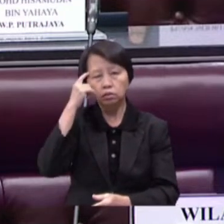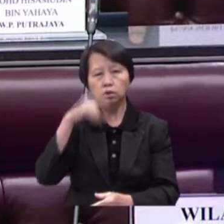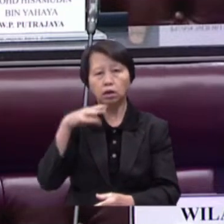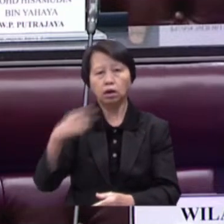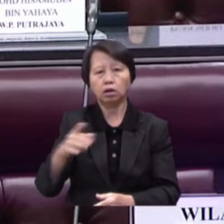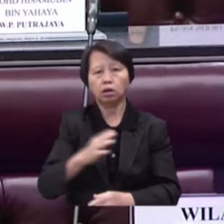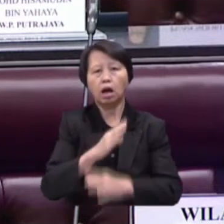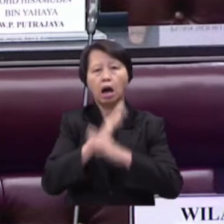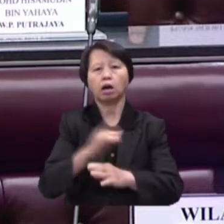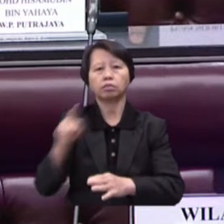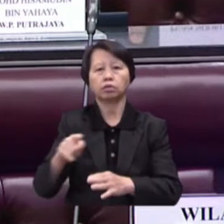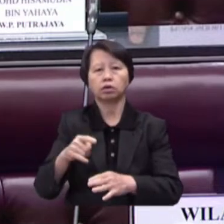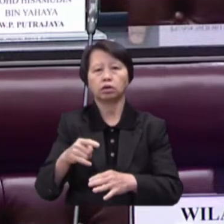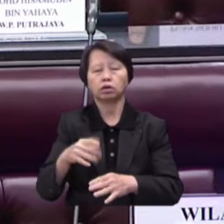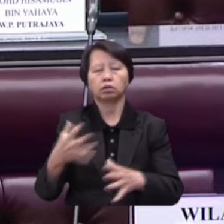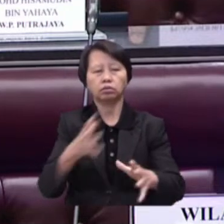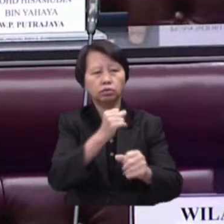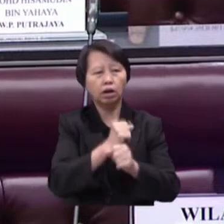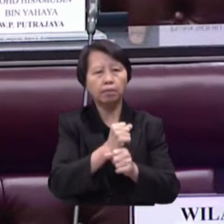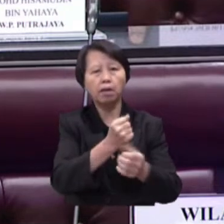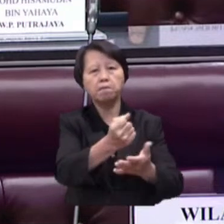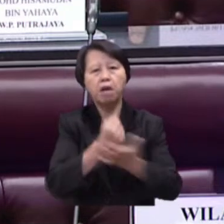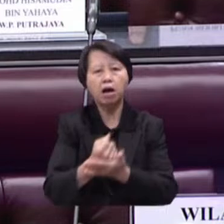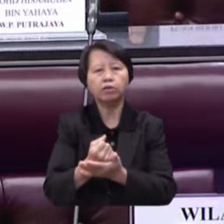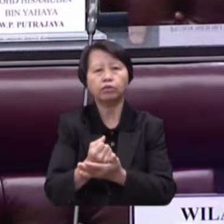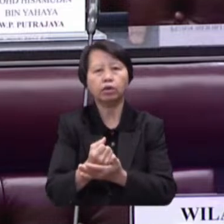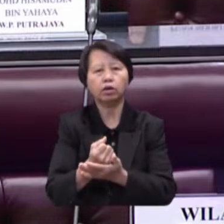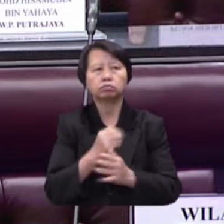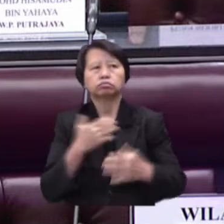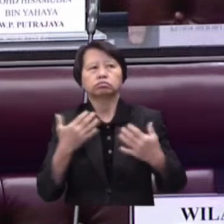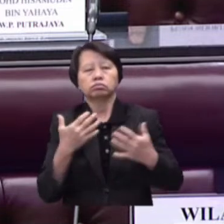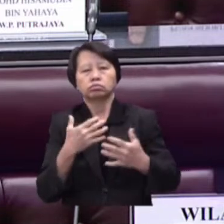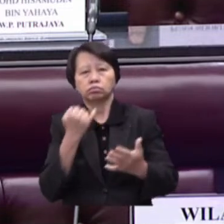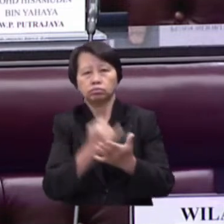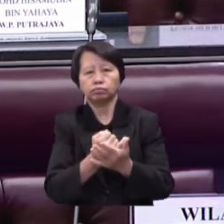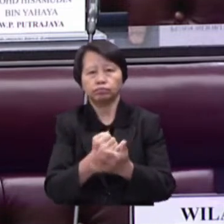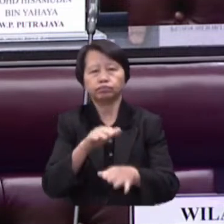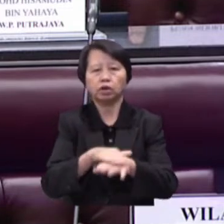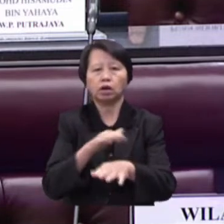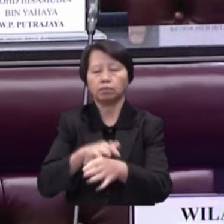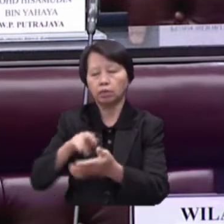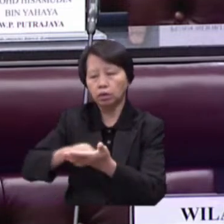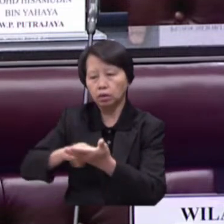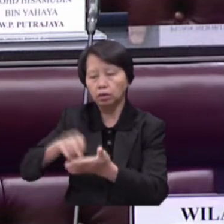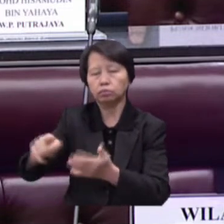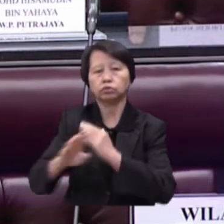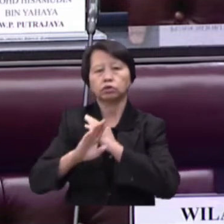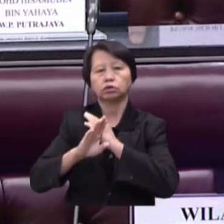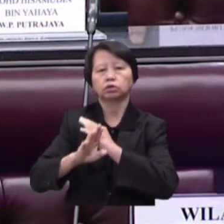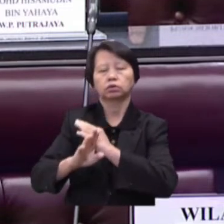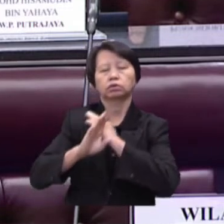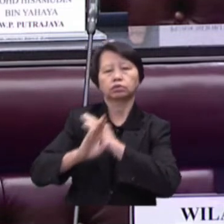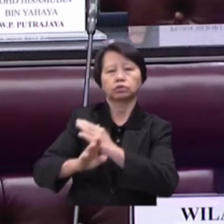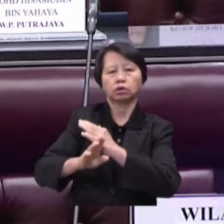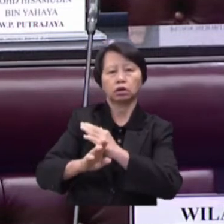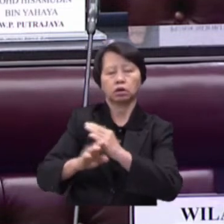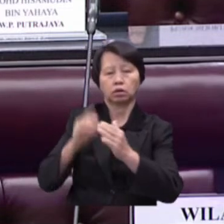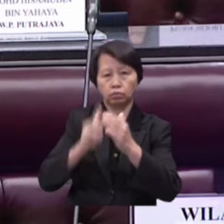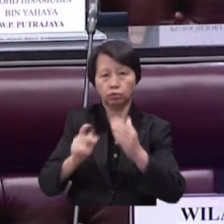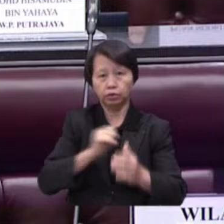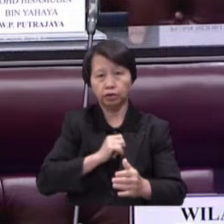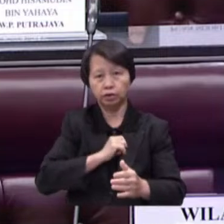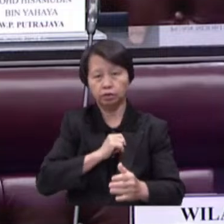menghalang mereka daripada mendapatkan bantuan dan melambatkan intervensi untuk pencegahan bunuh diri